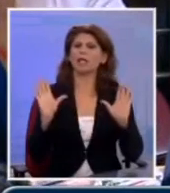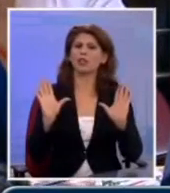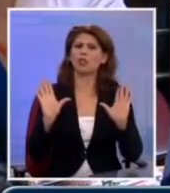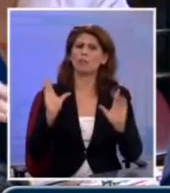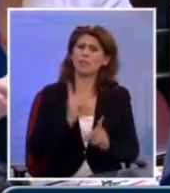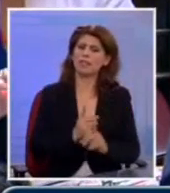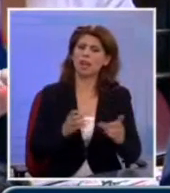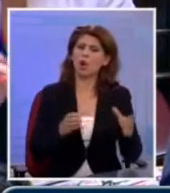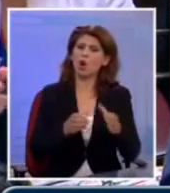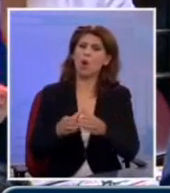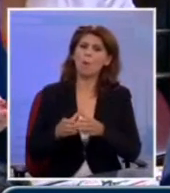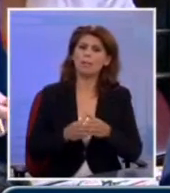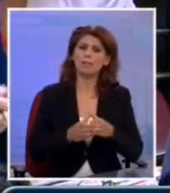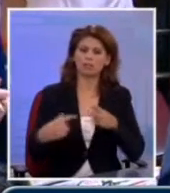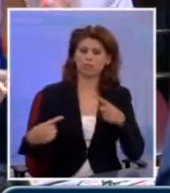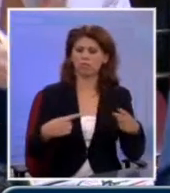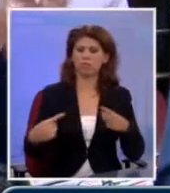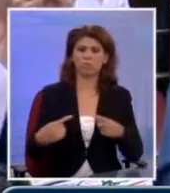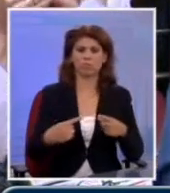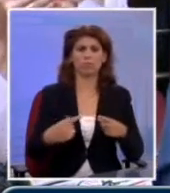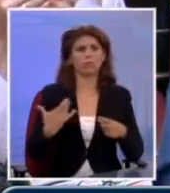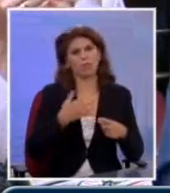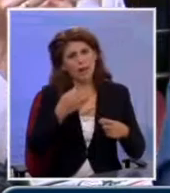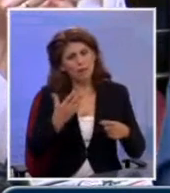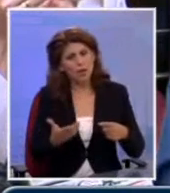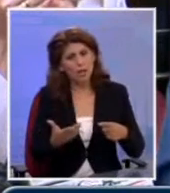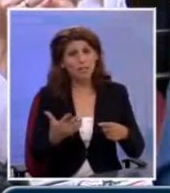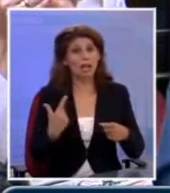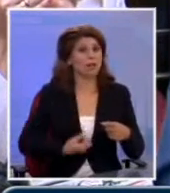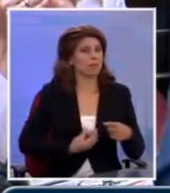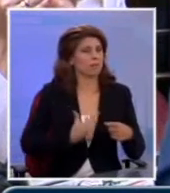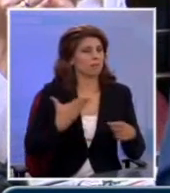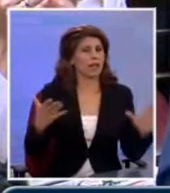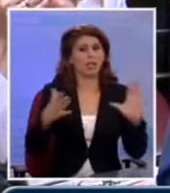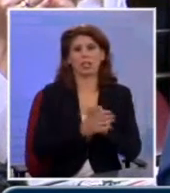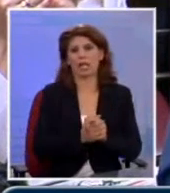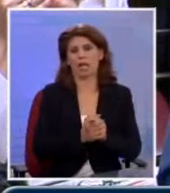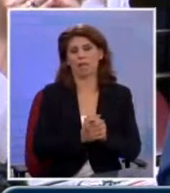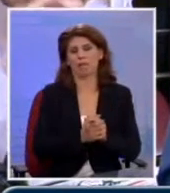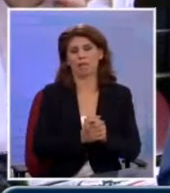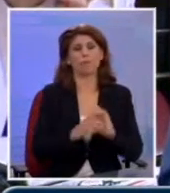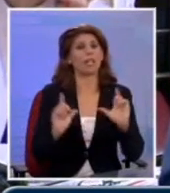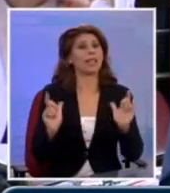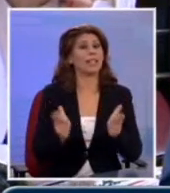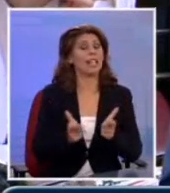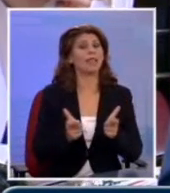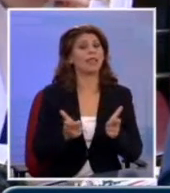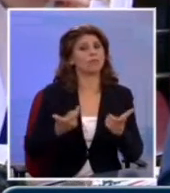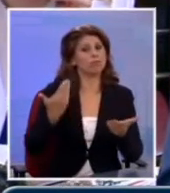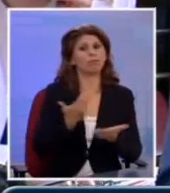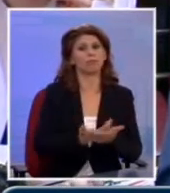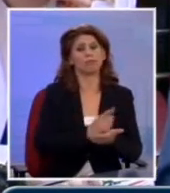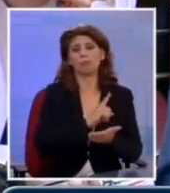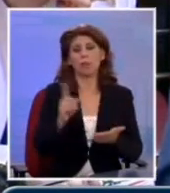κομματικές αντιπαραθέσεις και αναφορές, να εκφραστεί ενωτικά η εθνική αξίωση, να